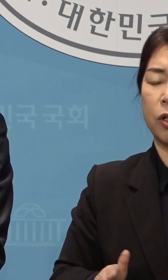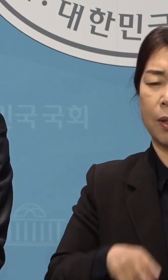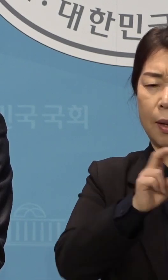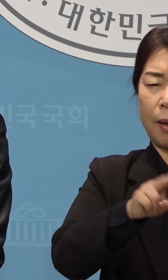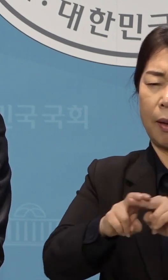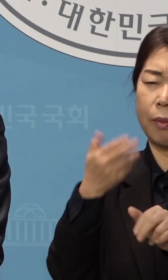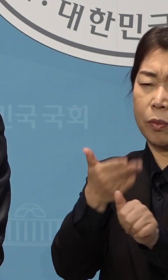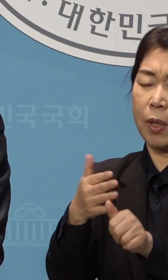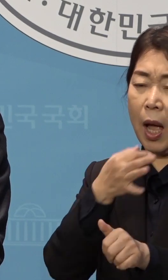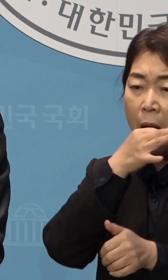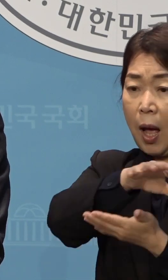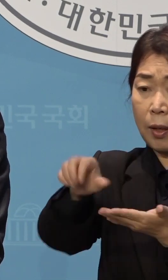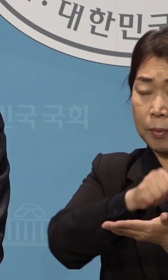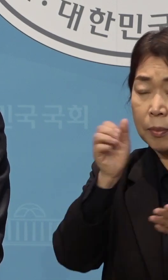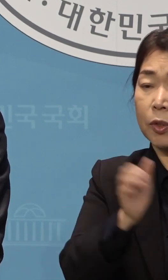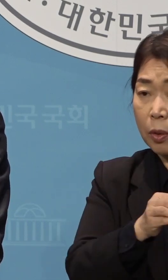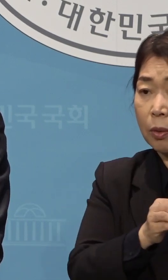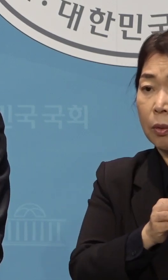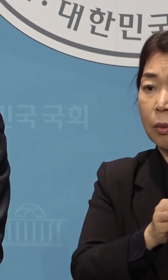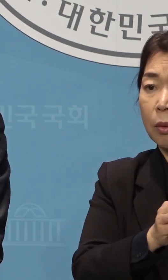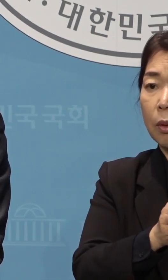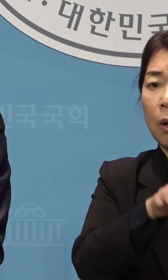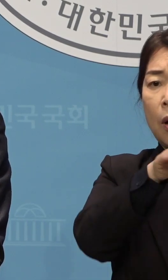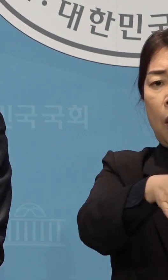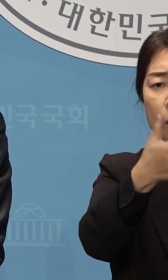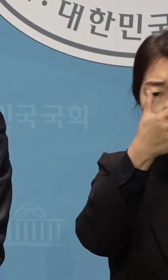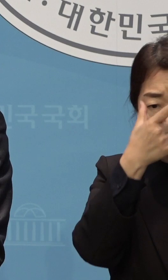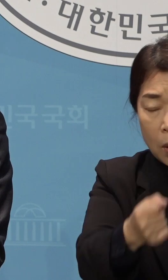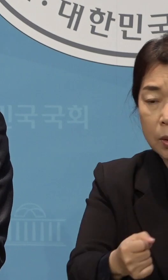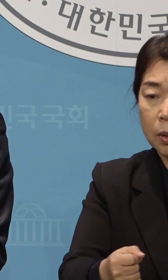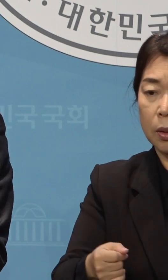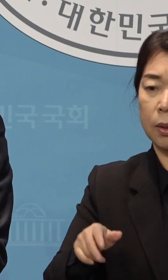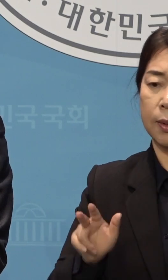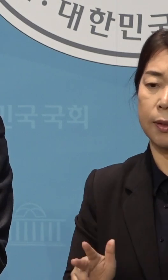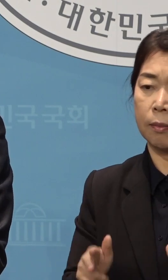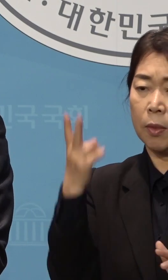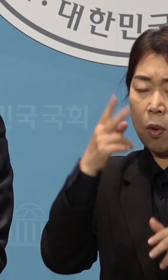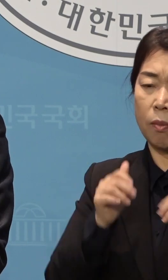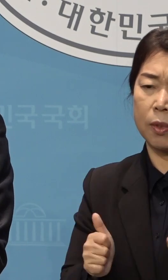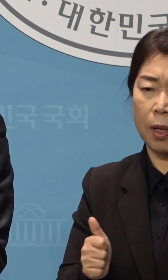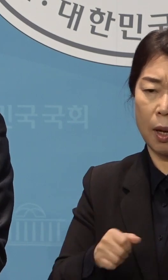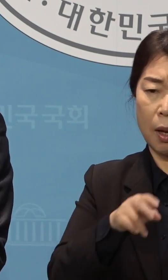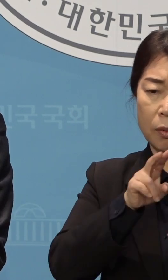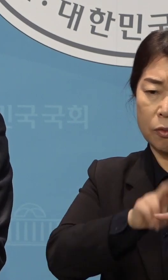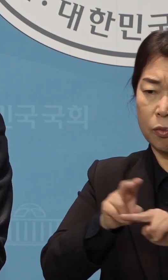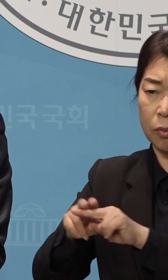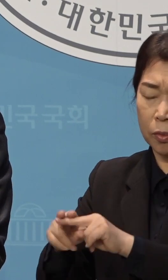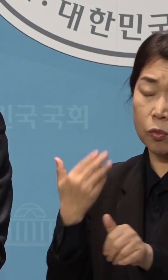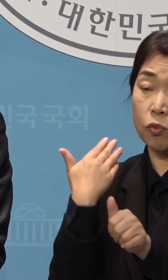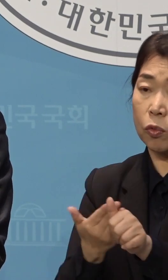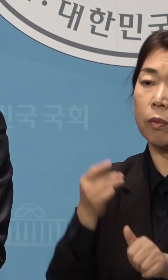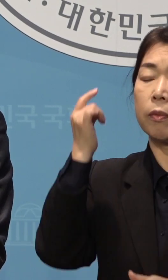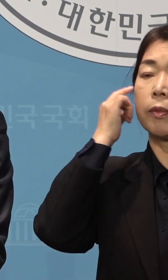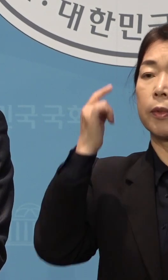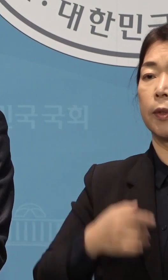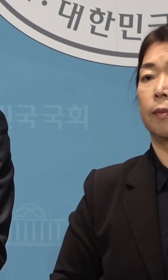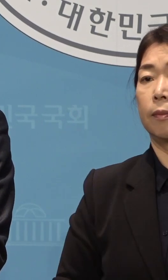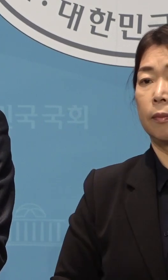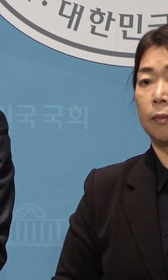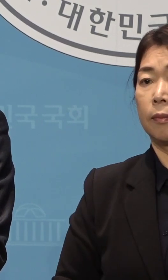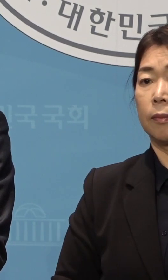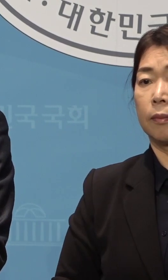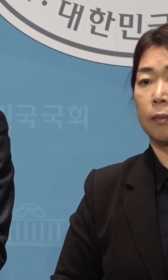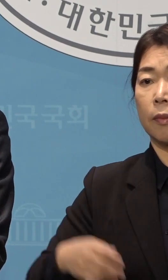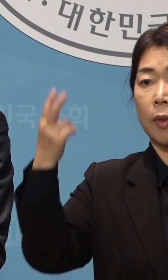대통령이 임명하는 모든 자리에 특수통 검사들로 채우려고 합 윤성 대통령은